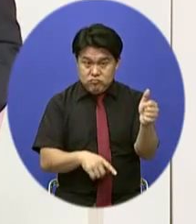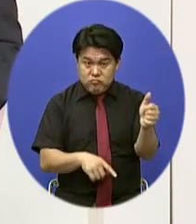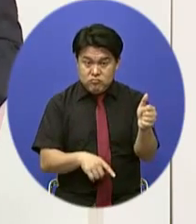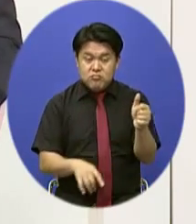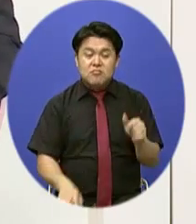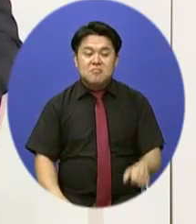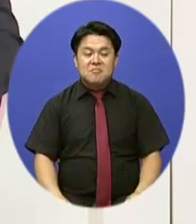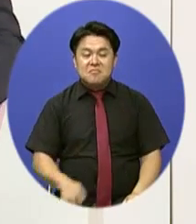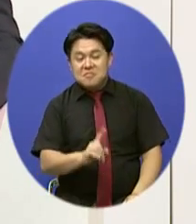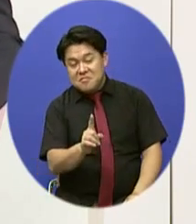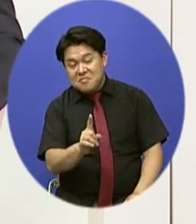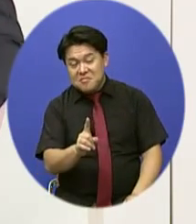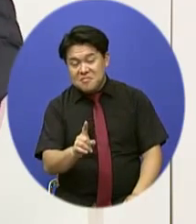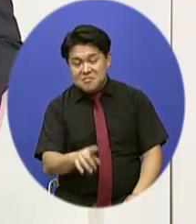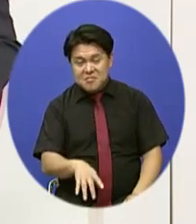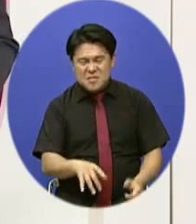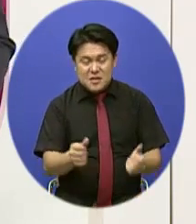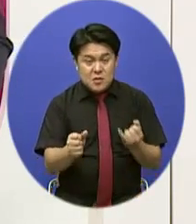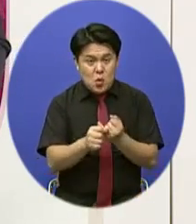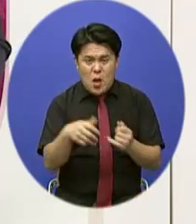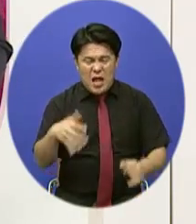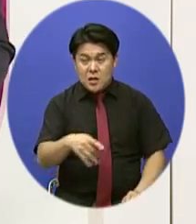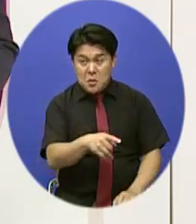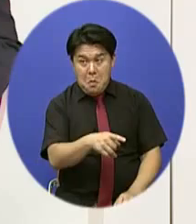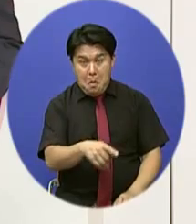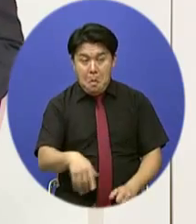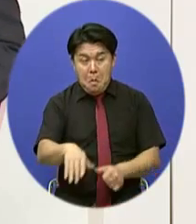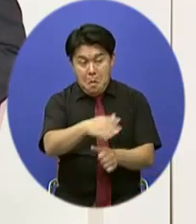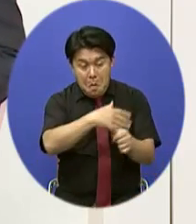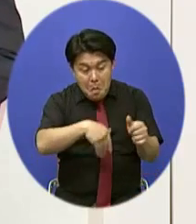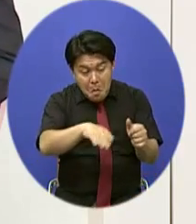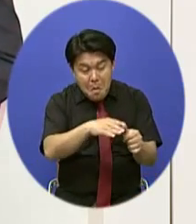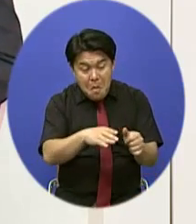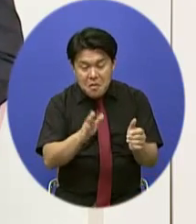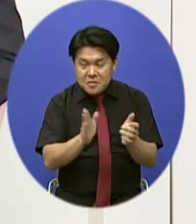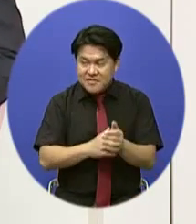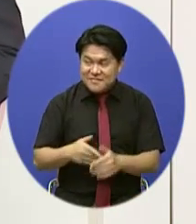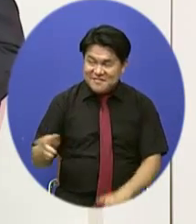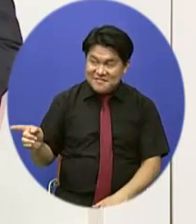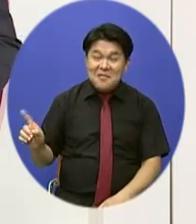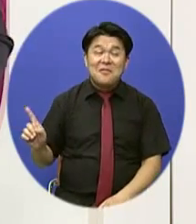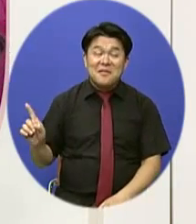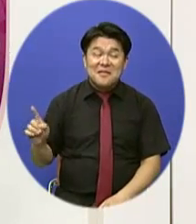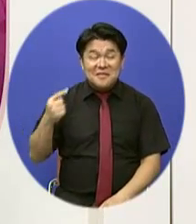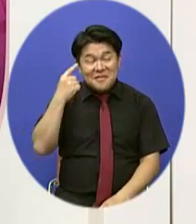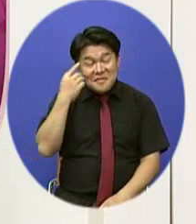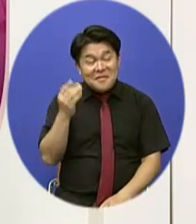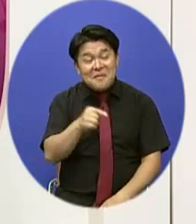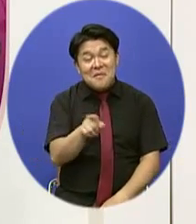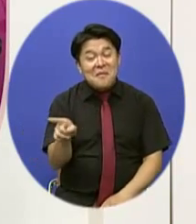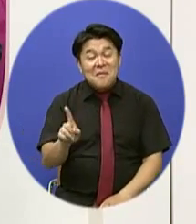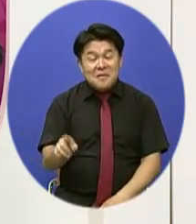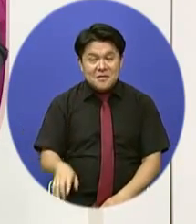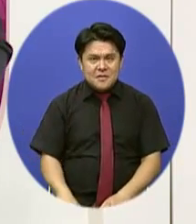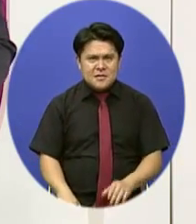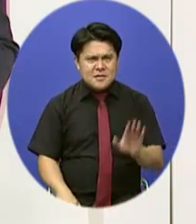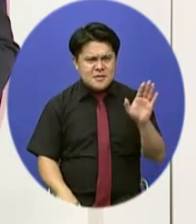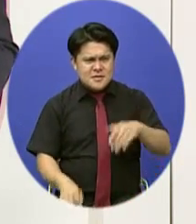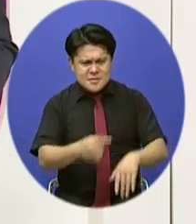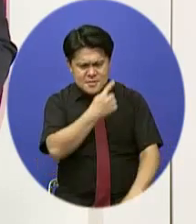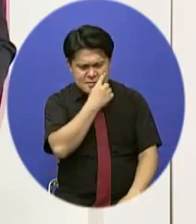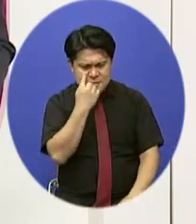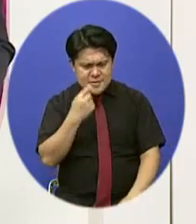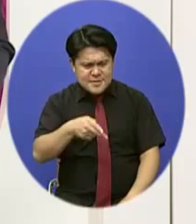남성분이 아주 초혼이랍니다. 결혼을 안 했다고 해서 우리 효정 씨 어떠냐고. 그래서 이제 검증이 안 된 사람한테